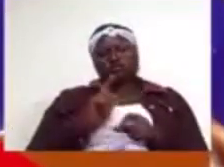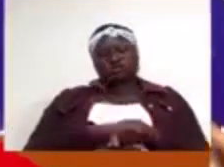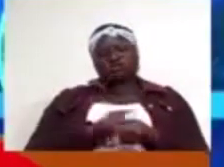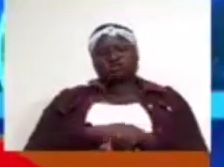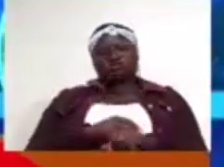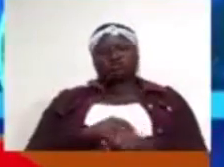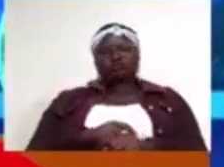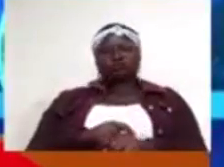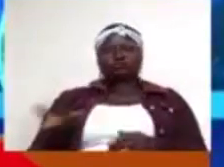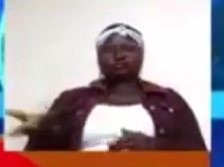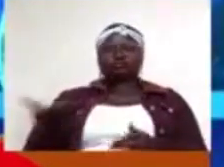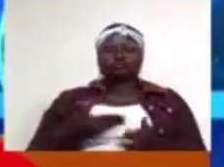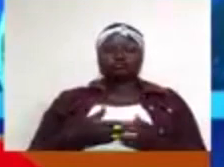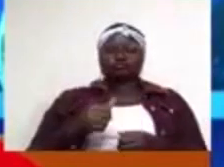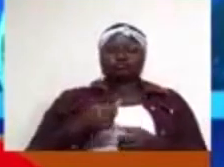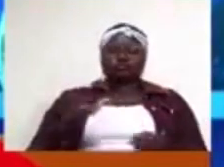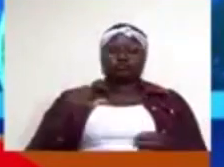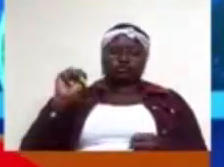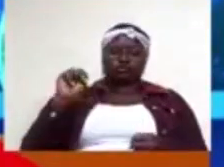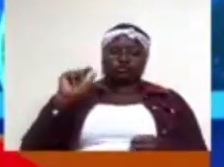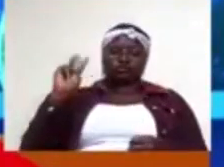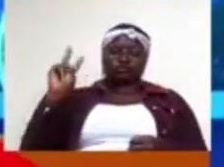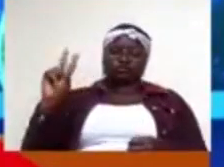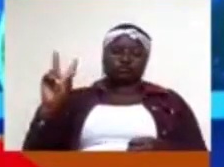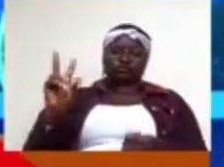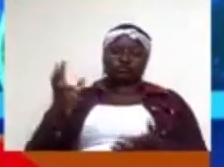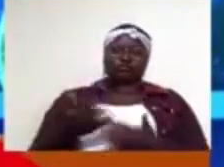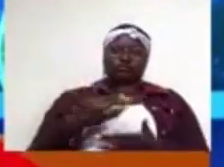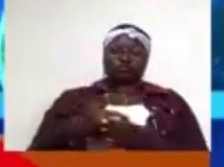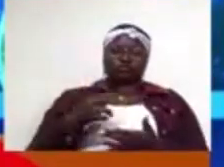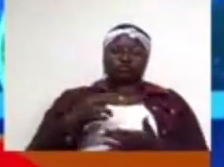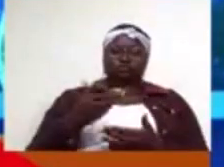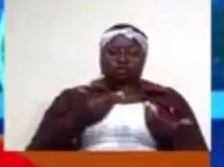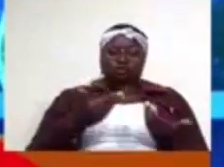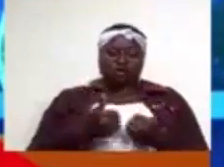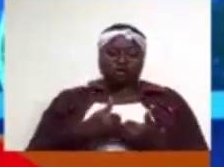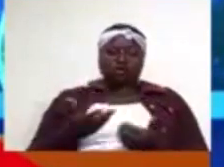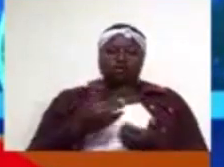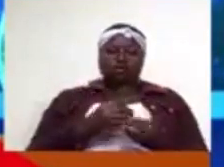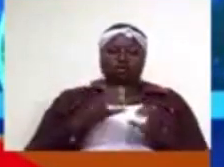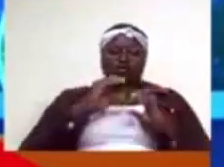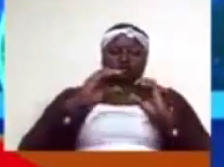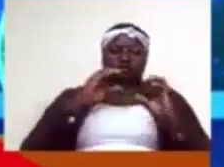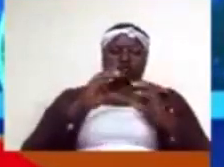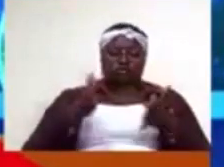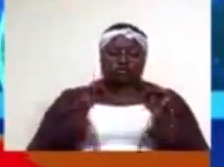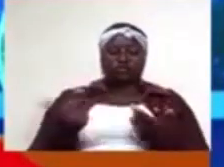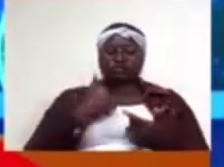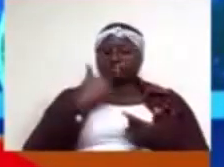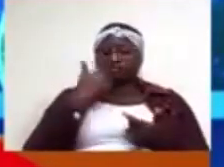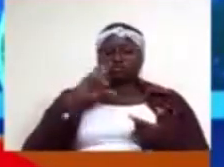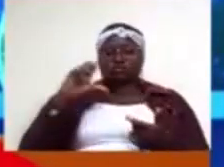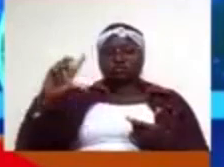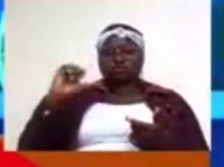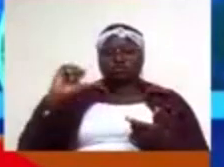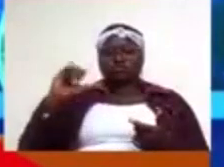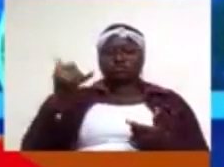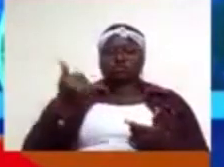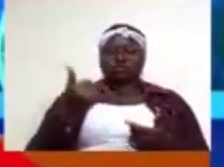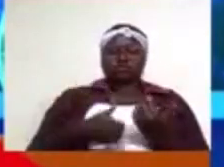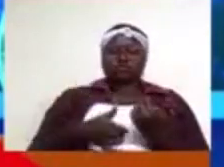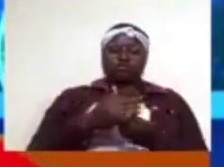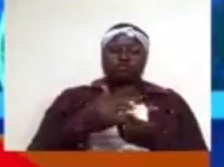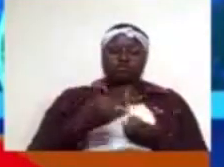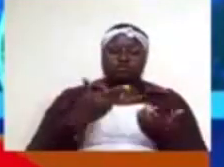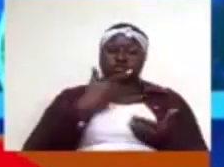time atikireta gajane theini wa sesheni ya Utana TV aliyatule na mutarani oikaineta Ruse Johnson